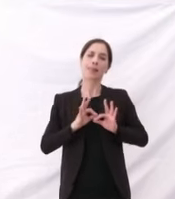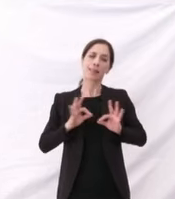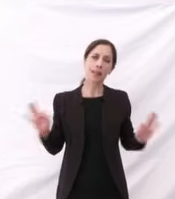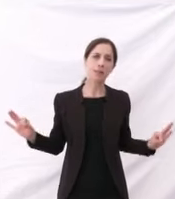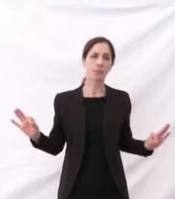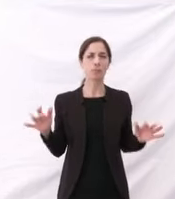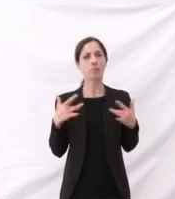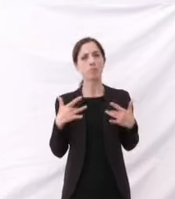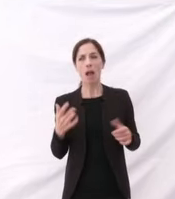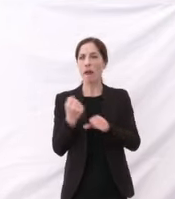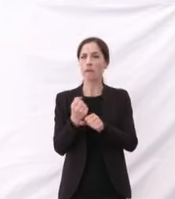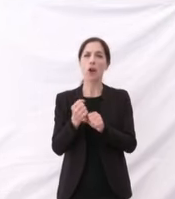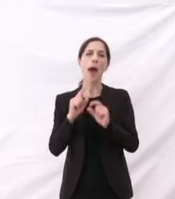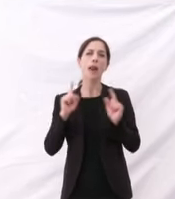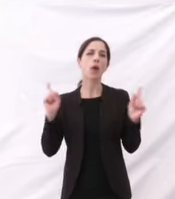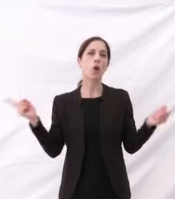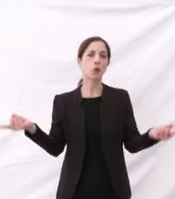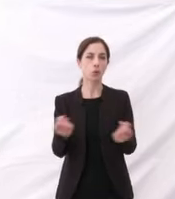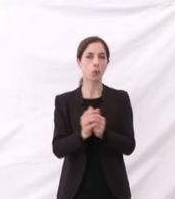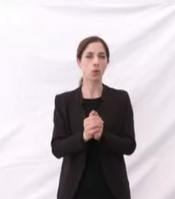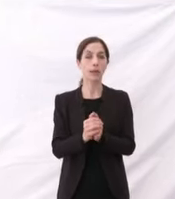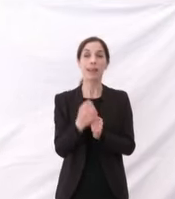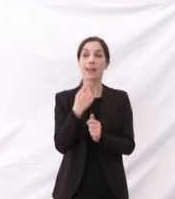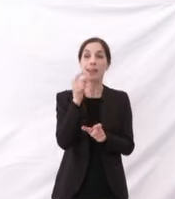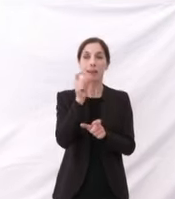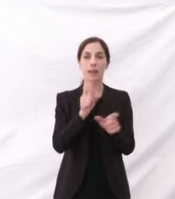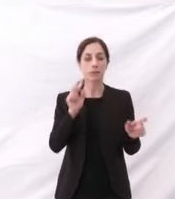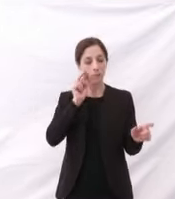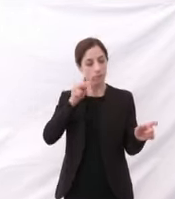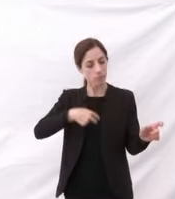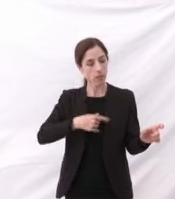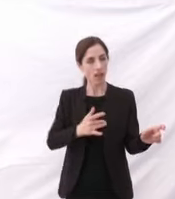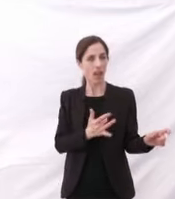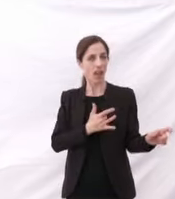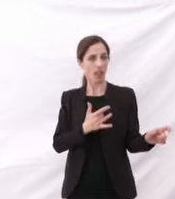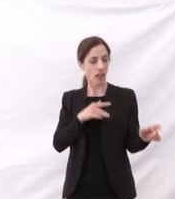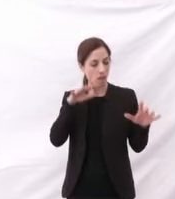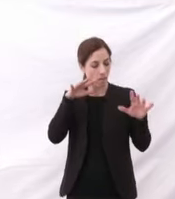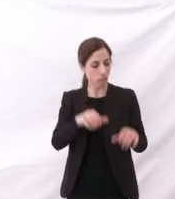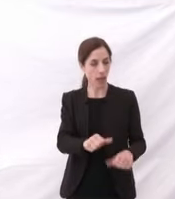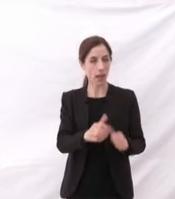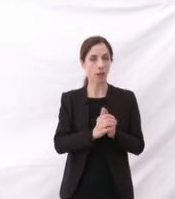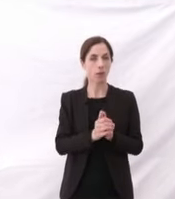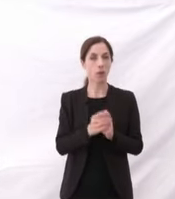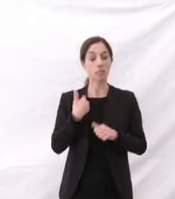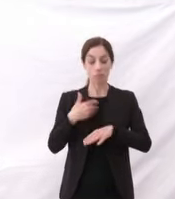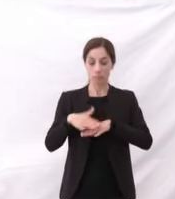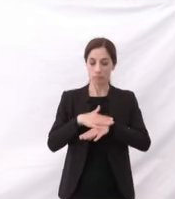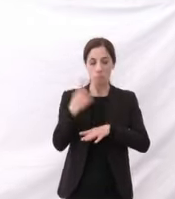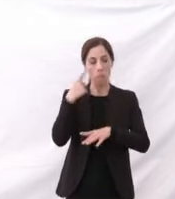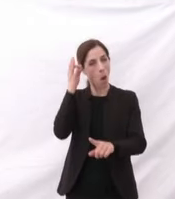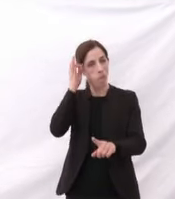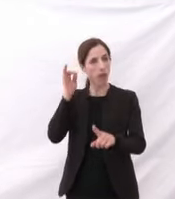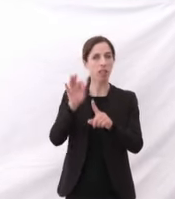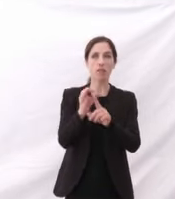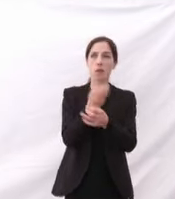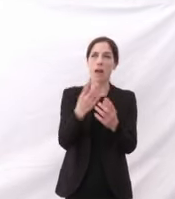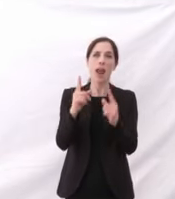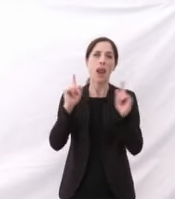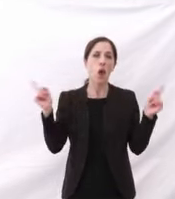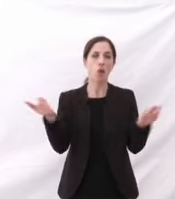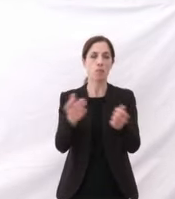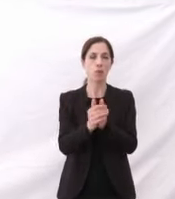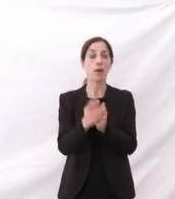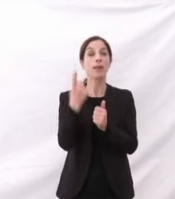se vivono la dimensione etica nel loro impegno, se lo fanno come servizio per il bene comune e se fanno le leggi